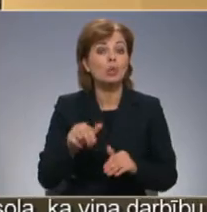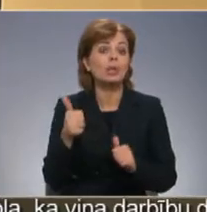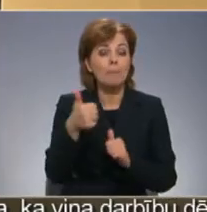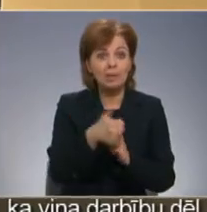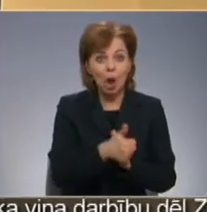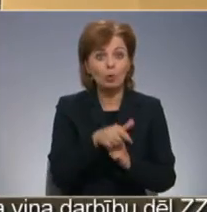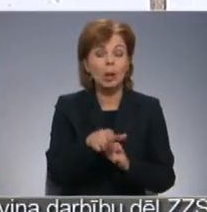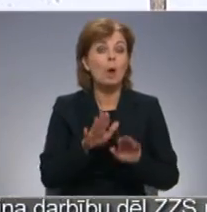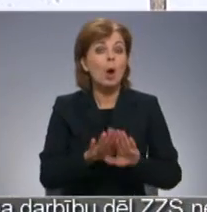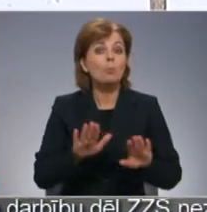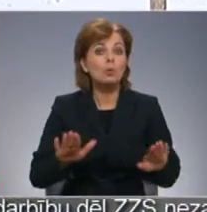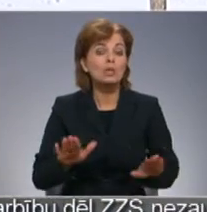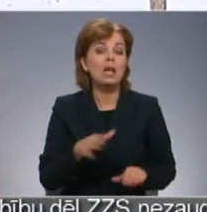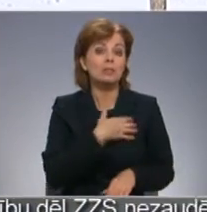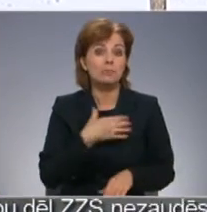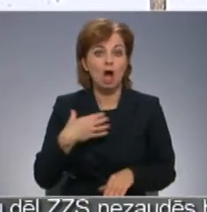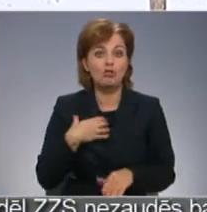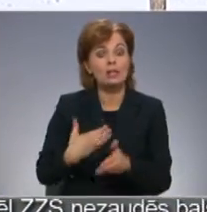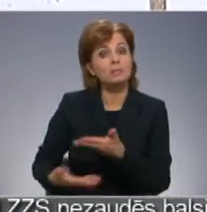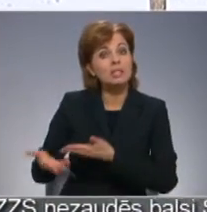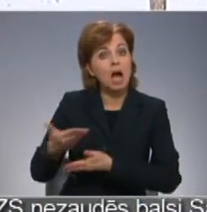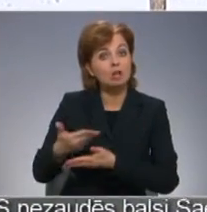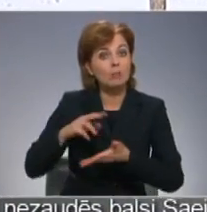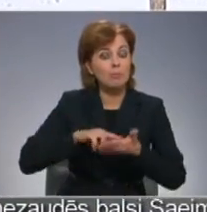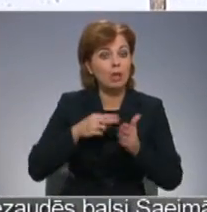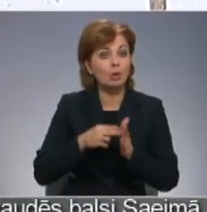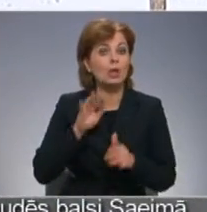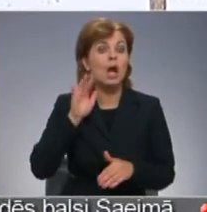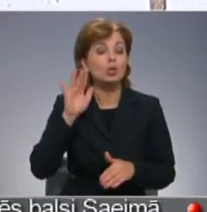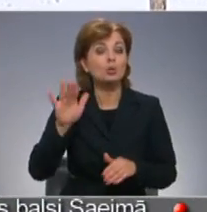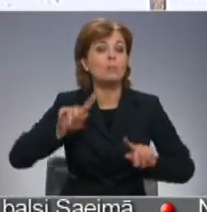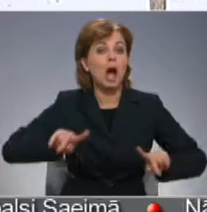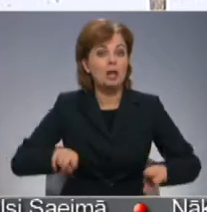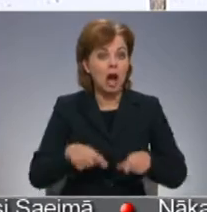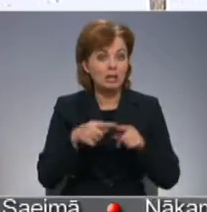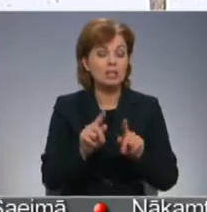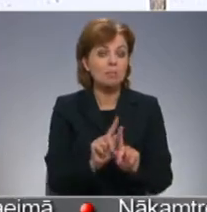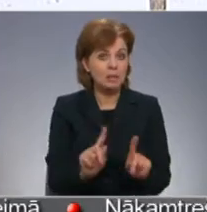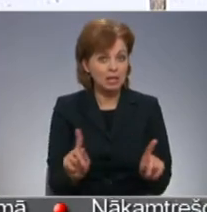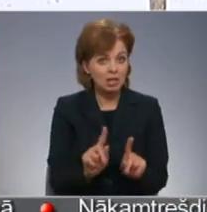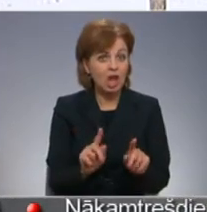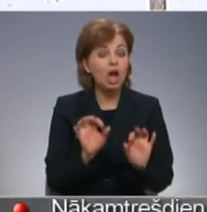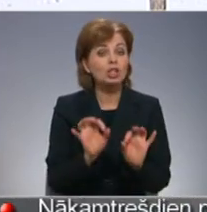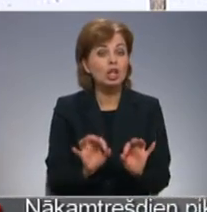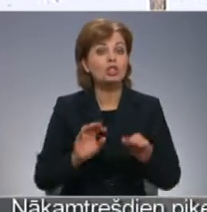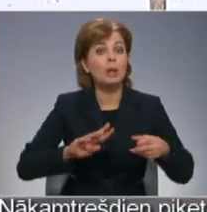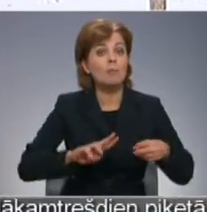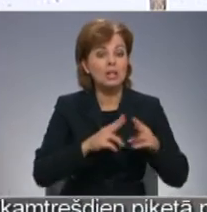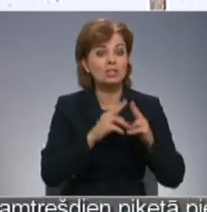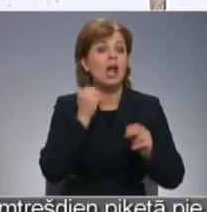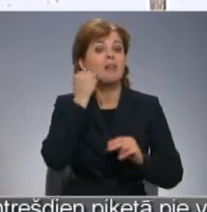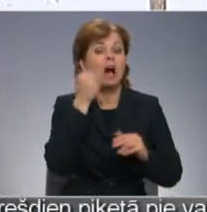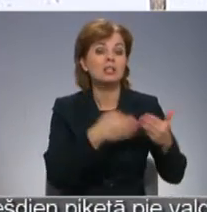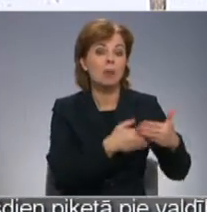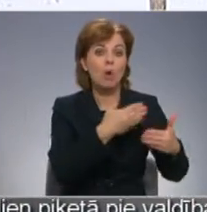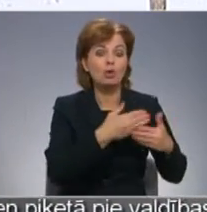prioritātēm, ko muzejs un pašvaldība sadarbībā plāno turpmāk attīstīt, ir tieši pils, Valmieras mūra